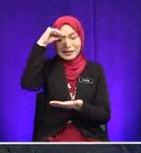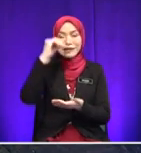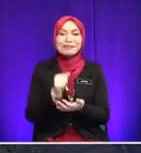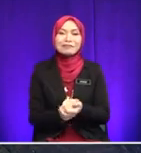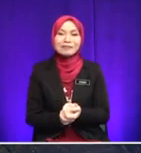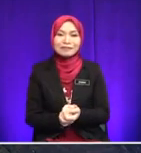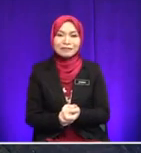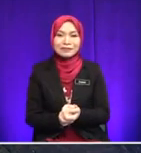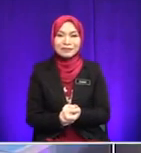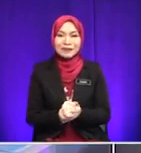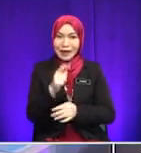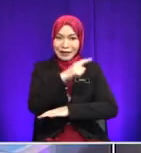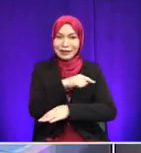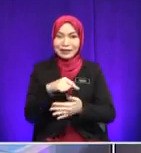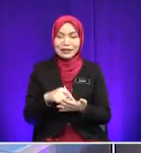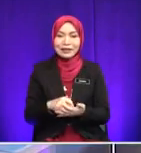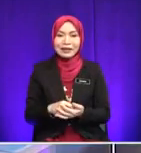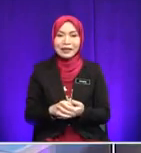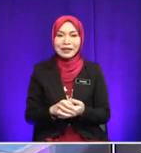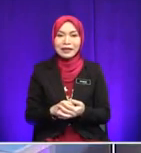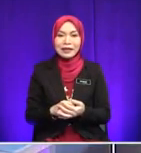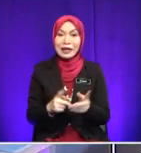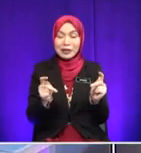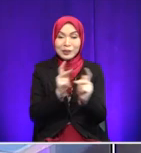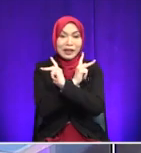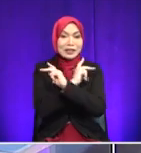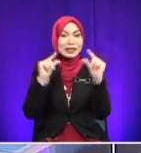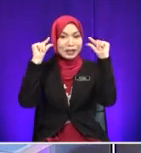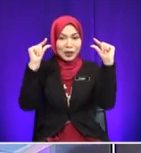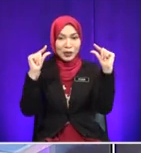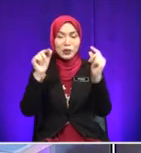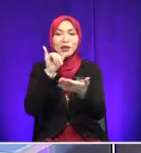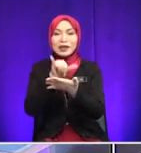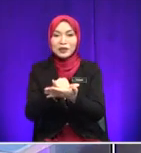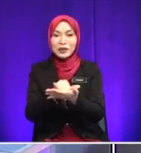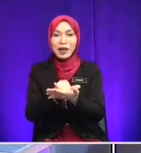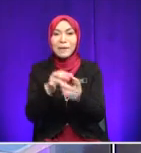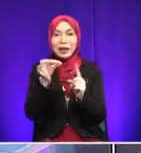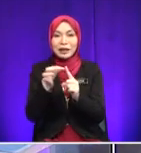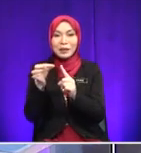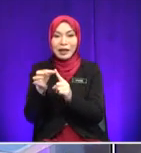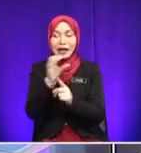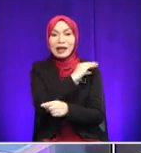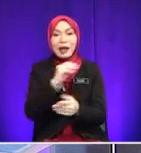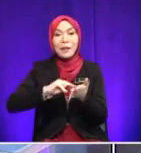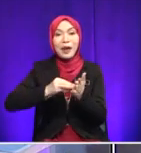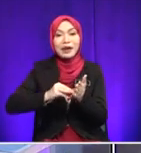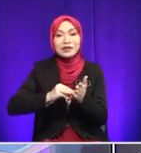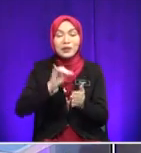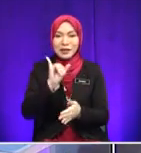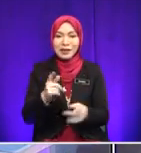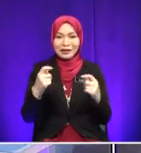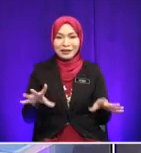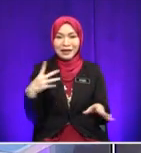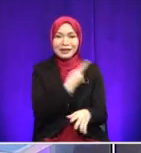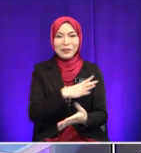Okey, baiklah, terima kasih Cikgu. Itu dah dia, kita dapat mengenali istilah-istilah bagi bahasa Melayu untuk duduk sama rendah, berdiri sama tinggi. Kita